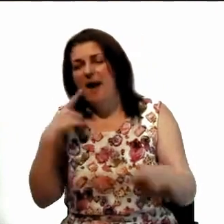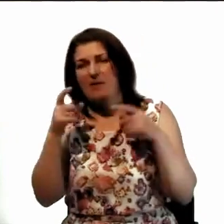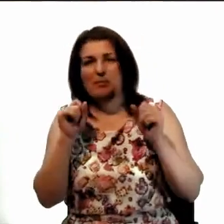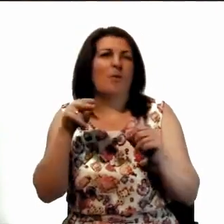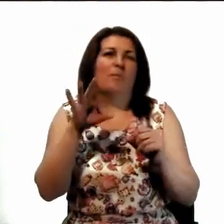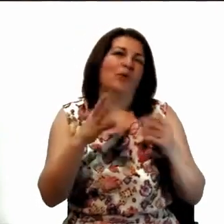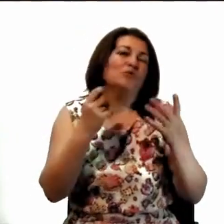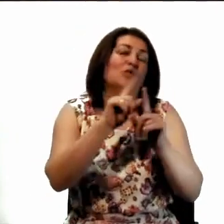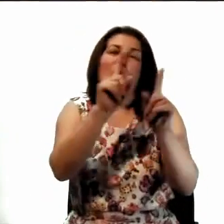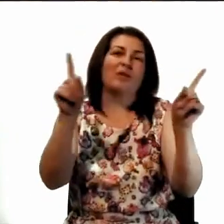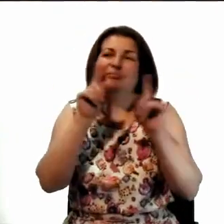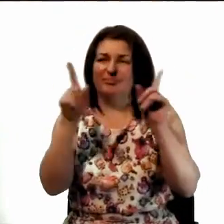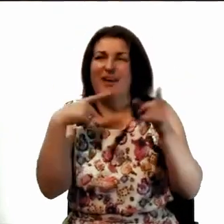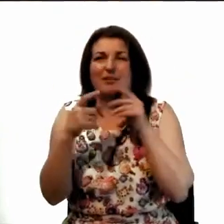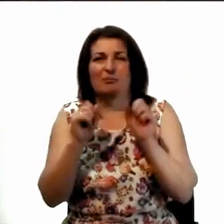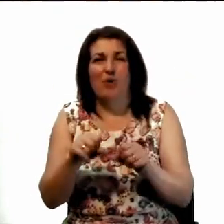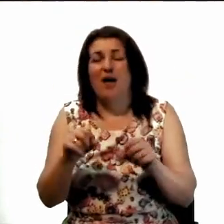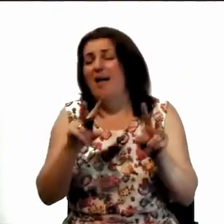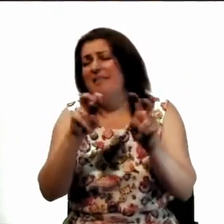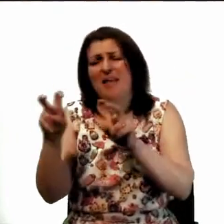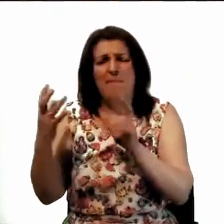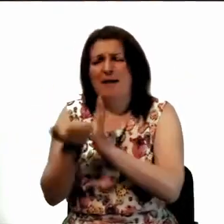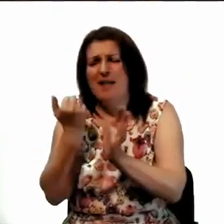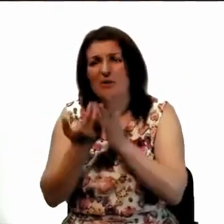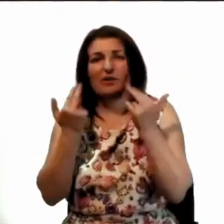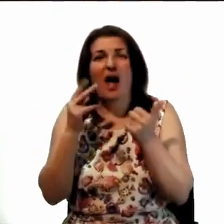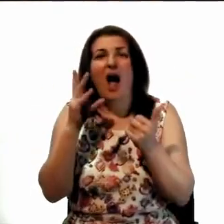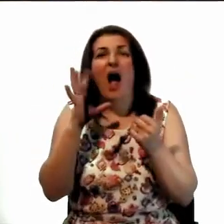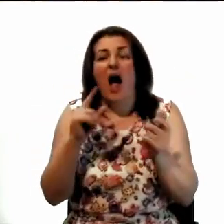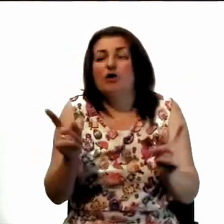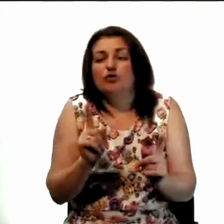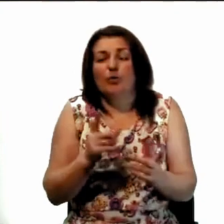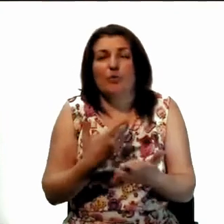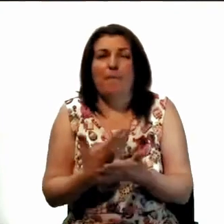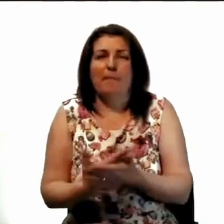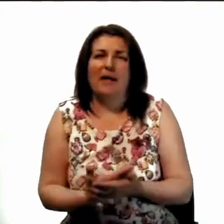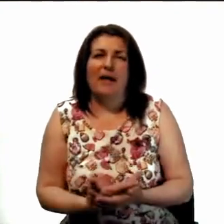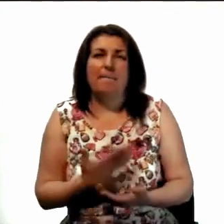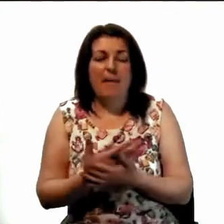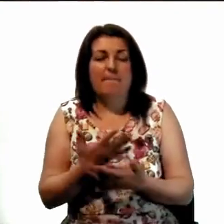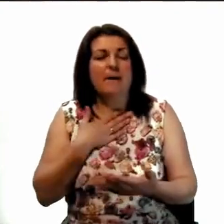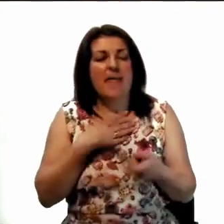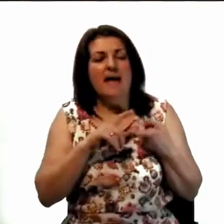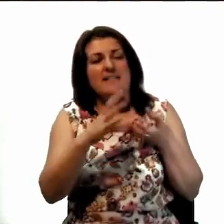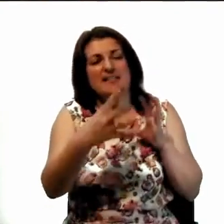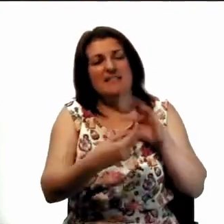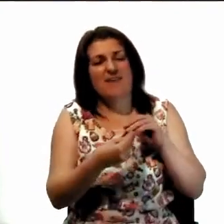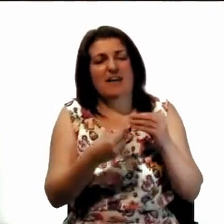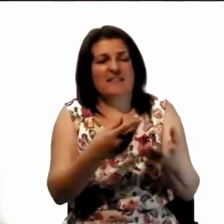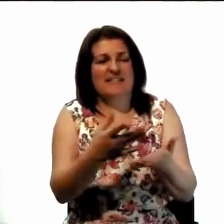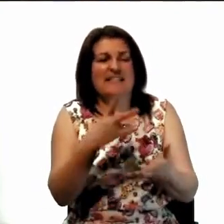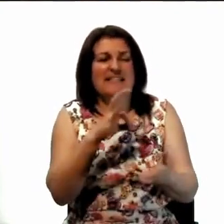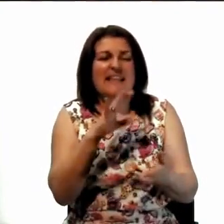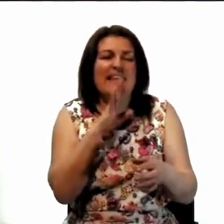про там еще что-то поговорить. Темы найдутся, но вот что вот меня связывает с ней, вот о